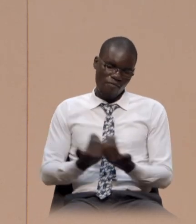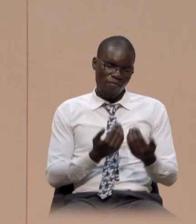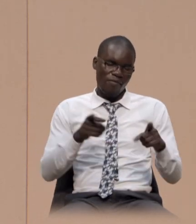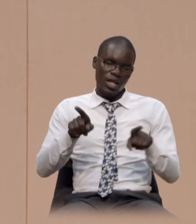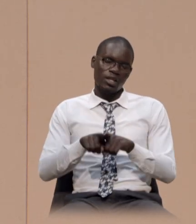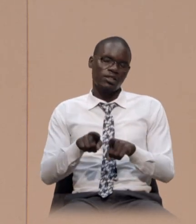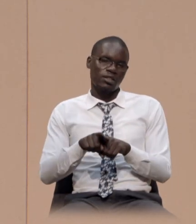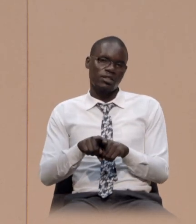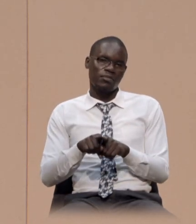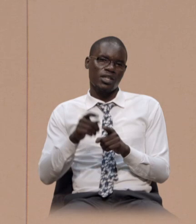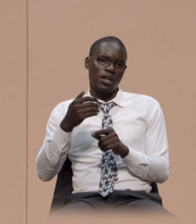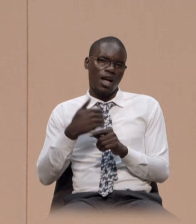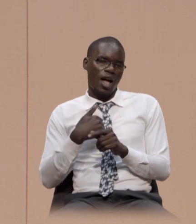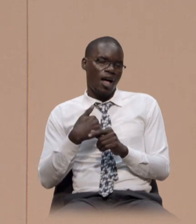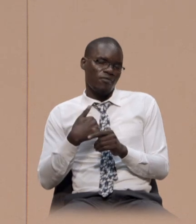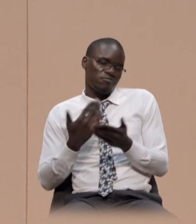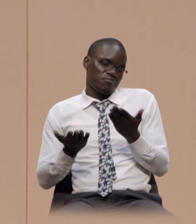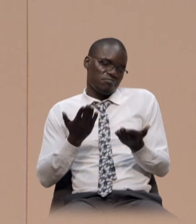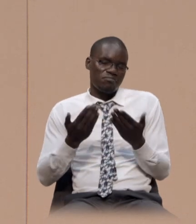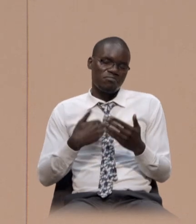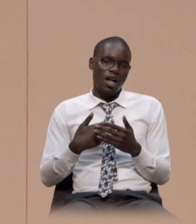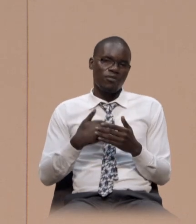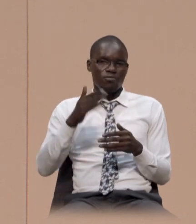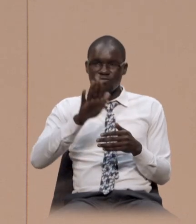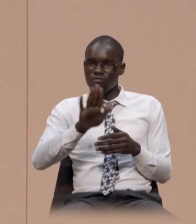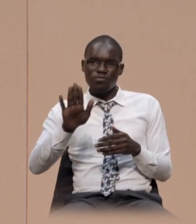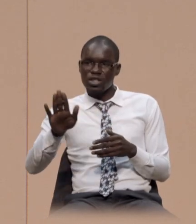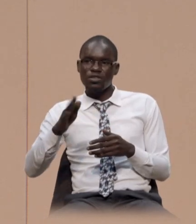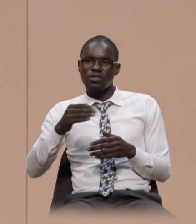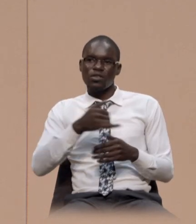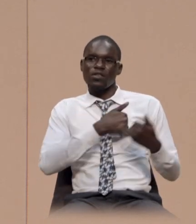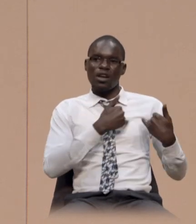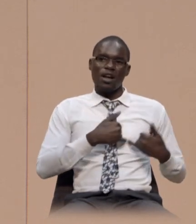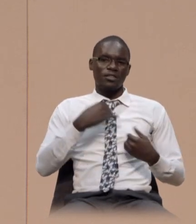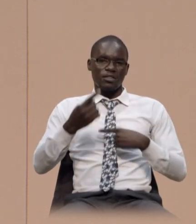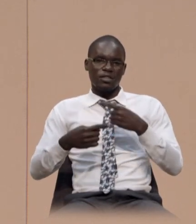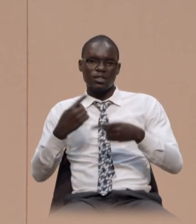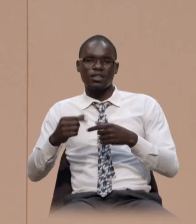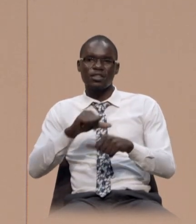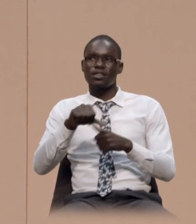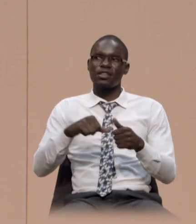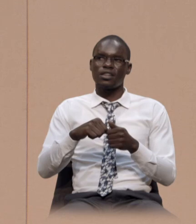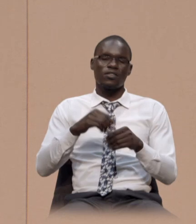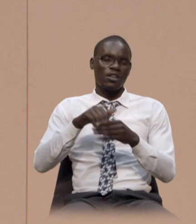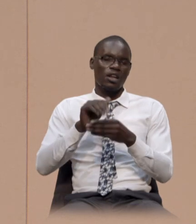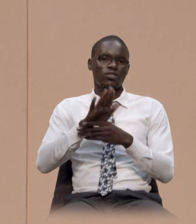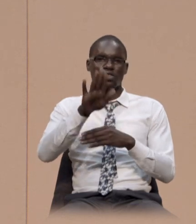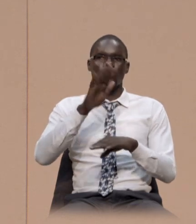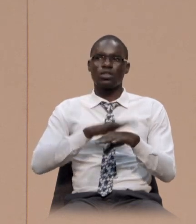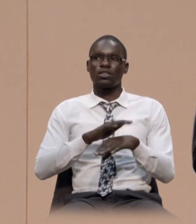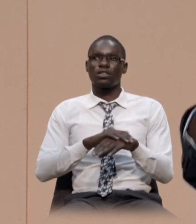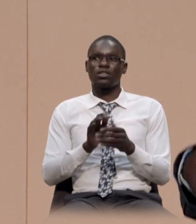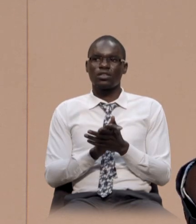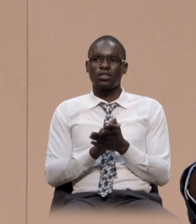kama it is like having your heart forever running around outside your body. Ni